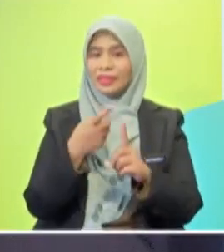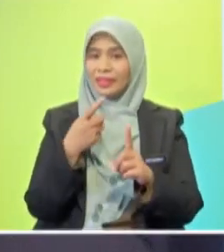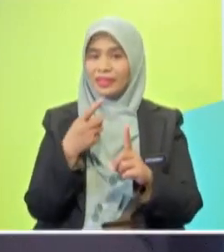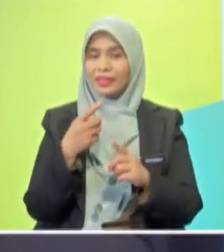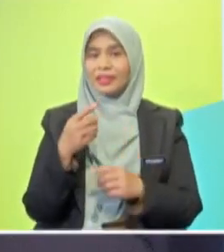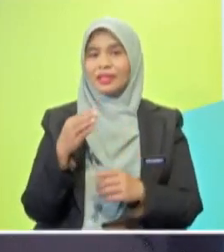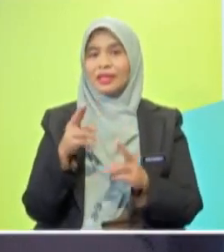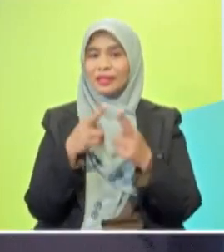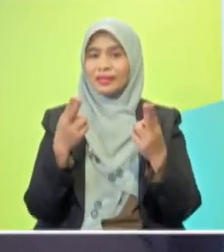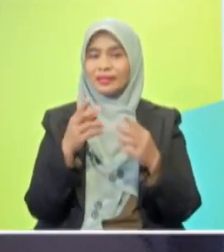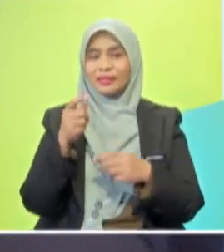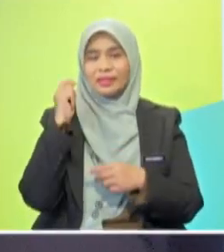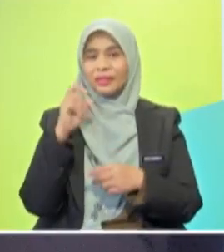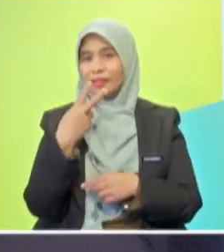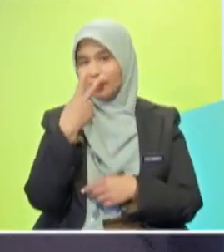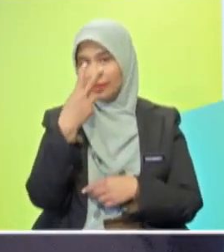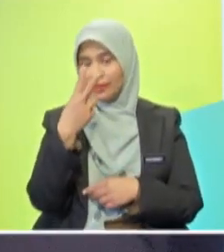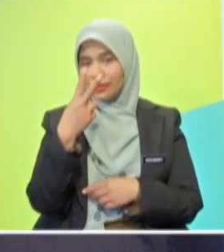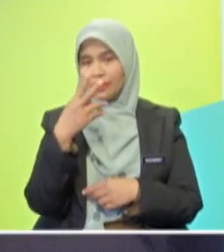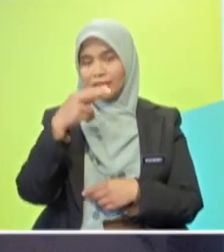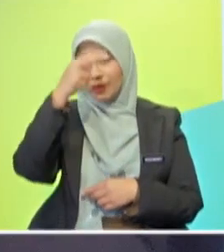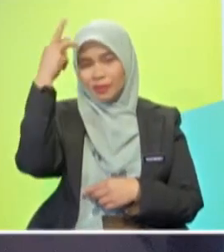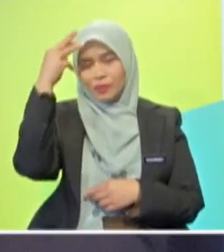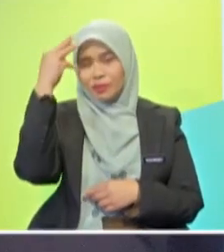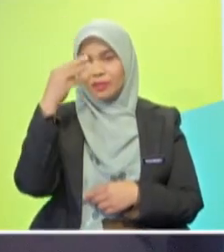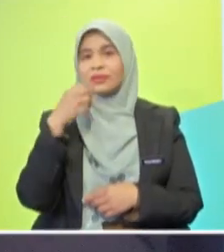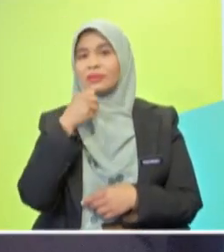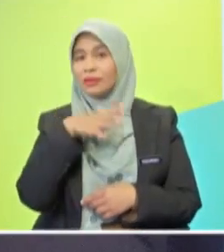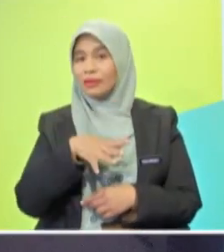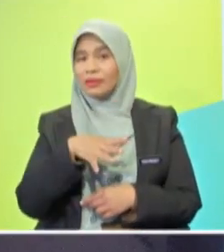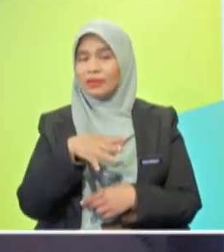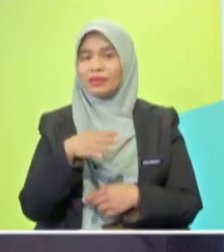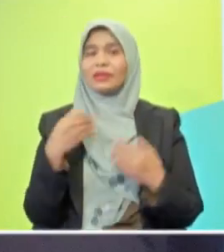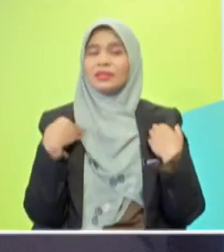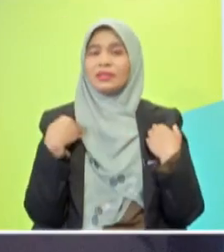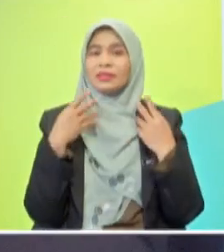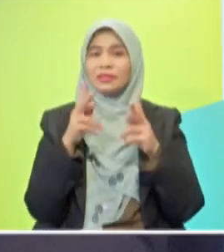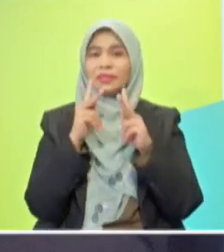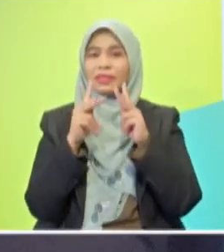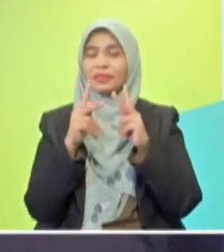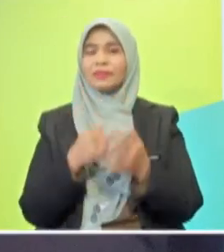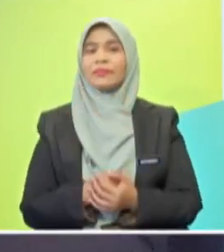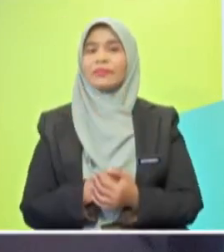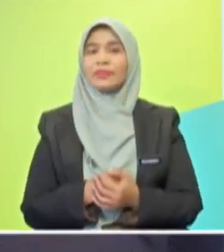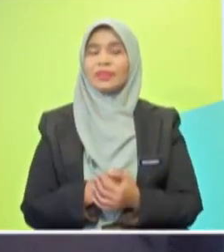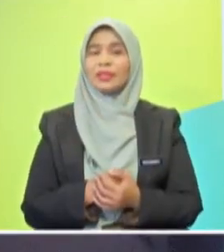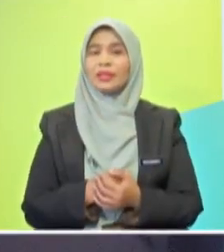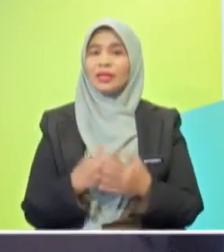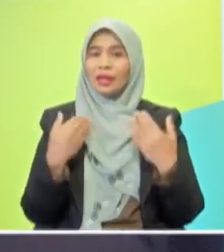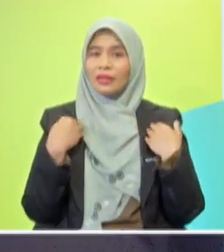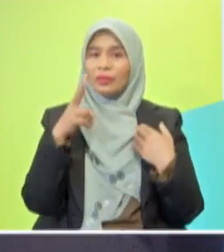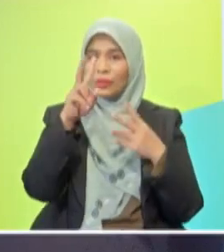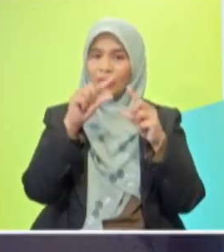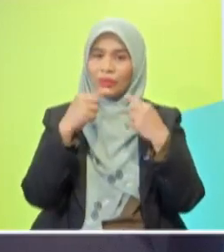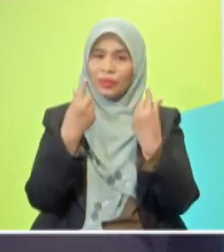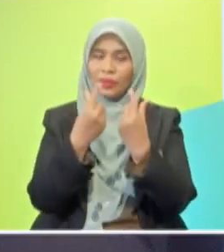tadi, kita lihat ya, Nabi Muhammad sallallahu alaihi wasallam pernah bersabda dengan mafhumnya, ya, ada dua golongan